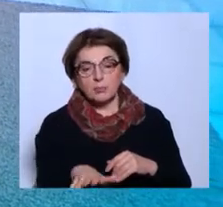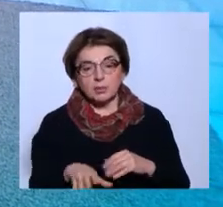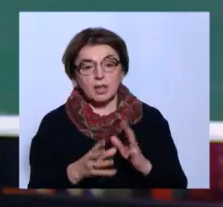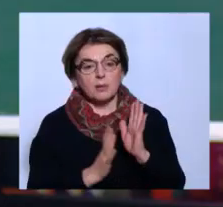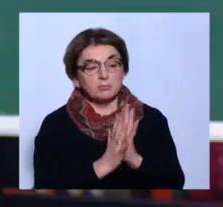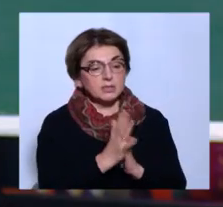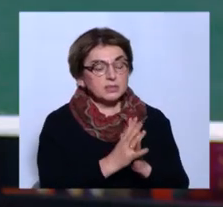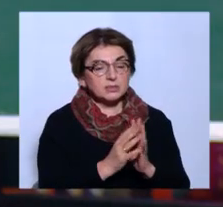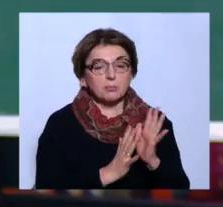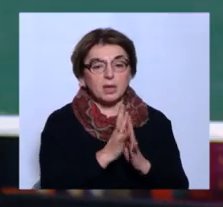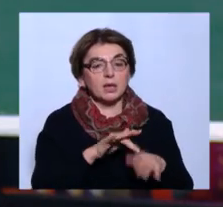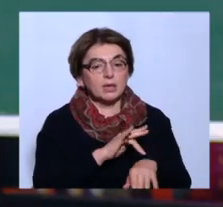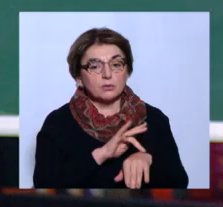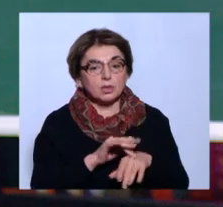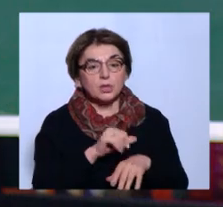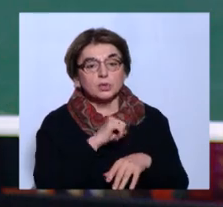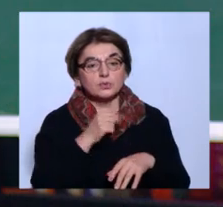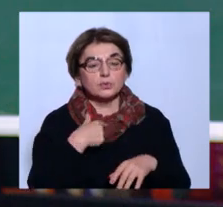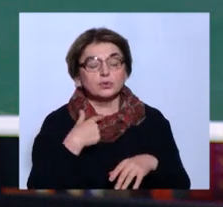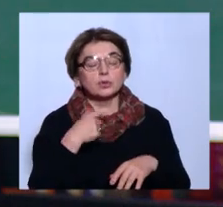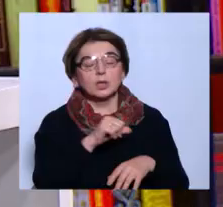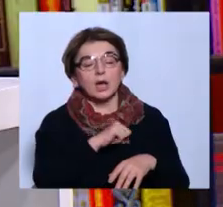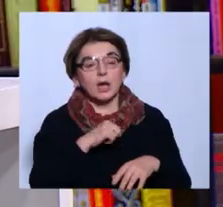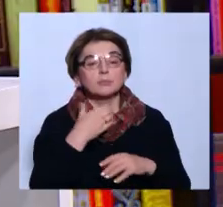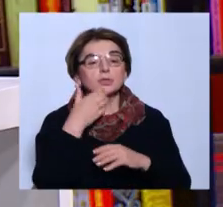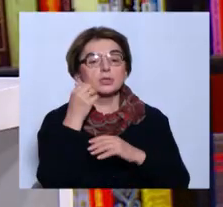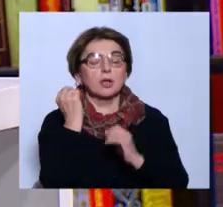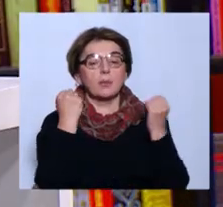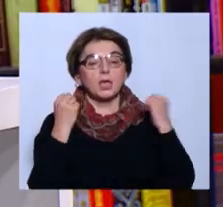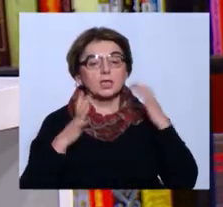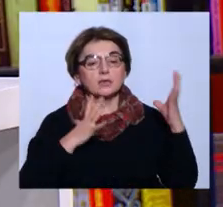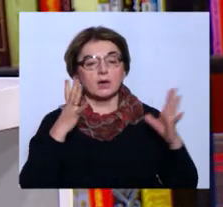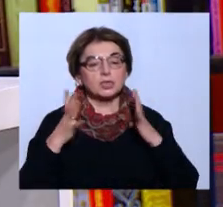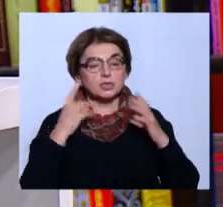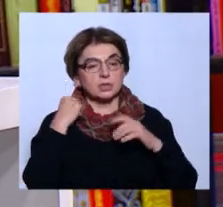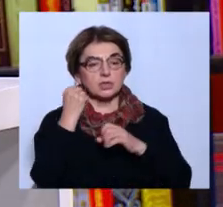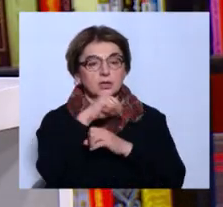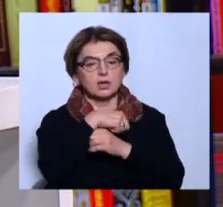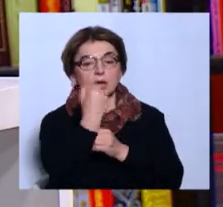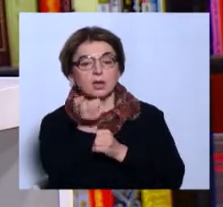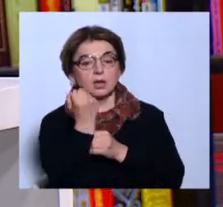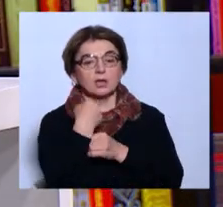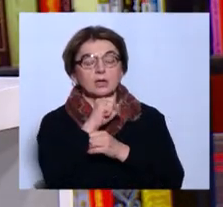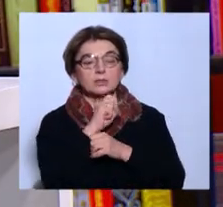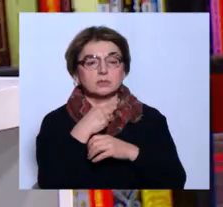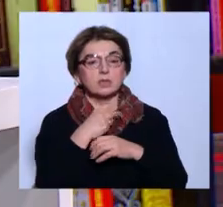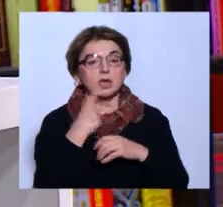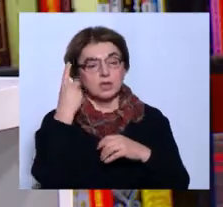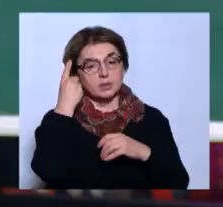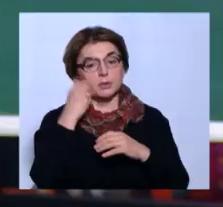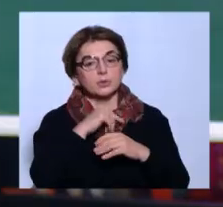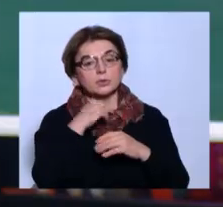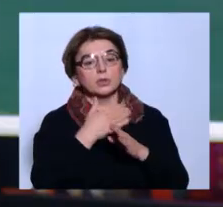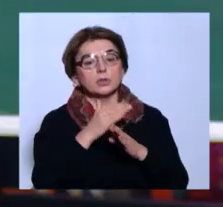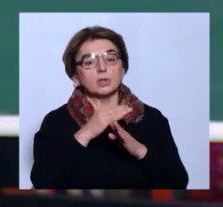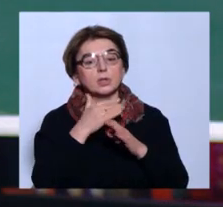შემოელიათ, ჟირაფებმა დაიწყეს კისრის ვარჯიში, ავარჯიშეს, ოი რა კარგი ავარჯიში კისრის, ავარჯიშეს კისერი, ავარჯიშეს და